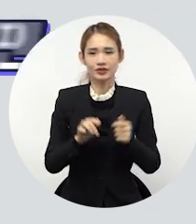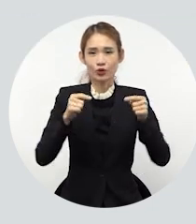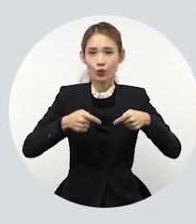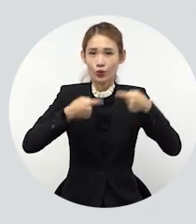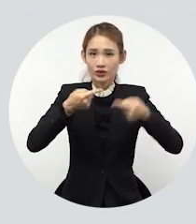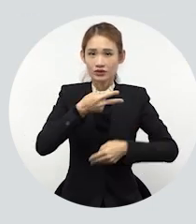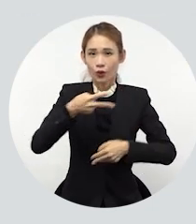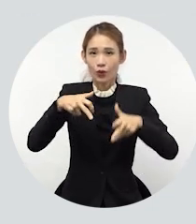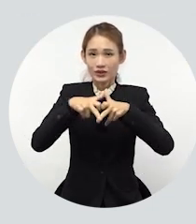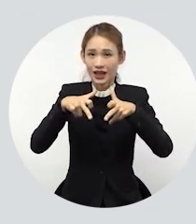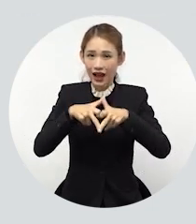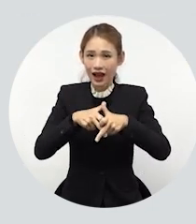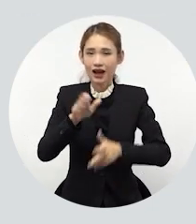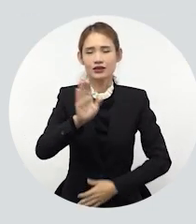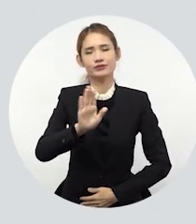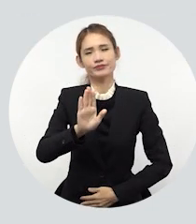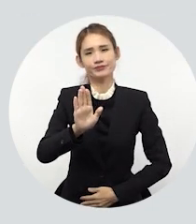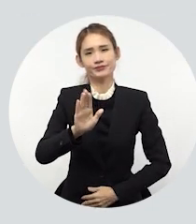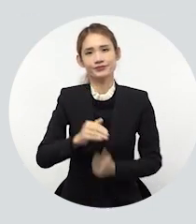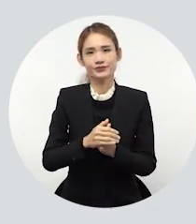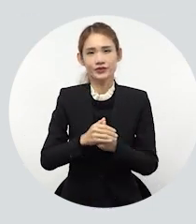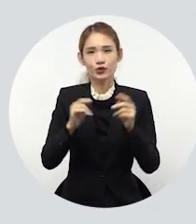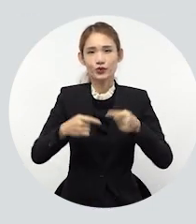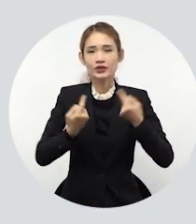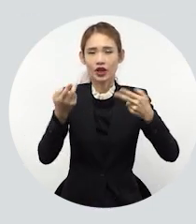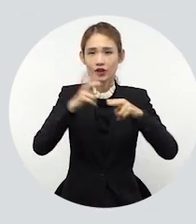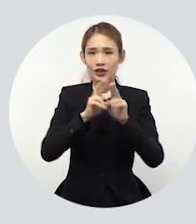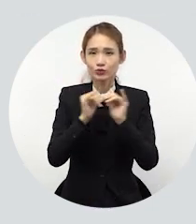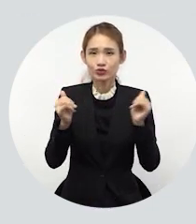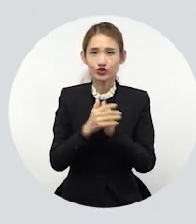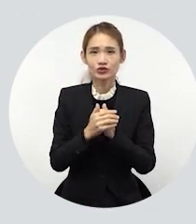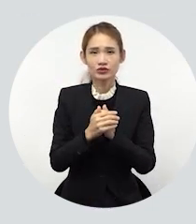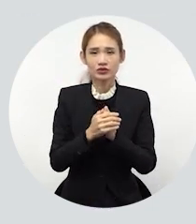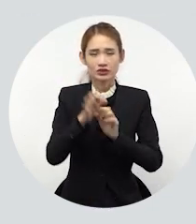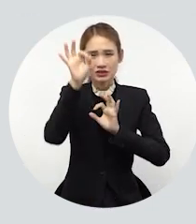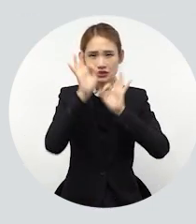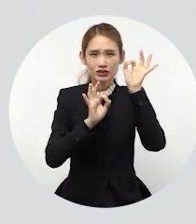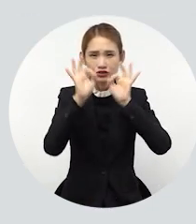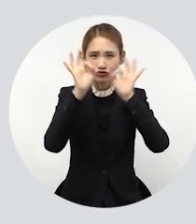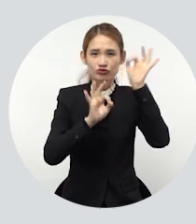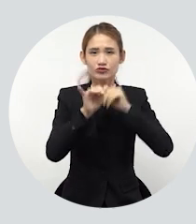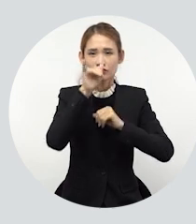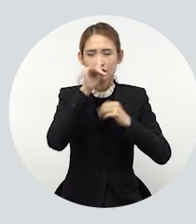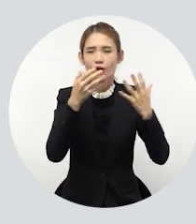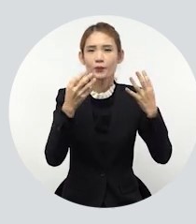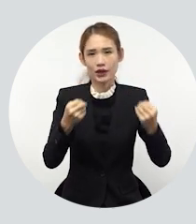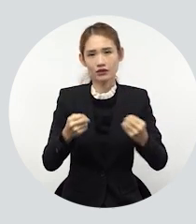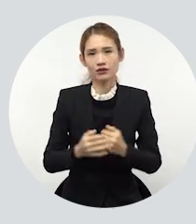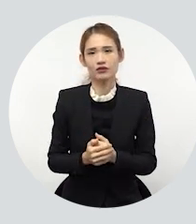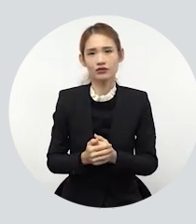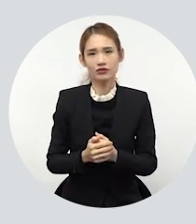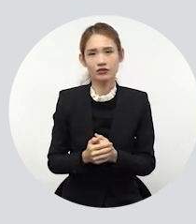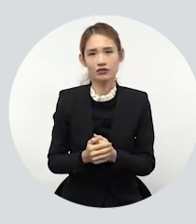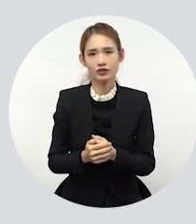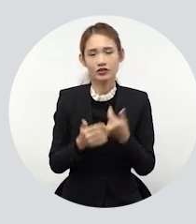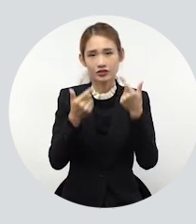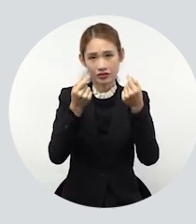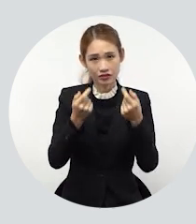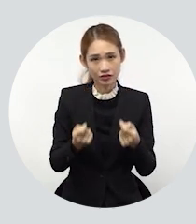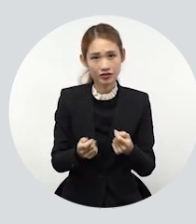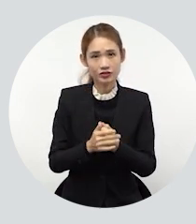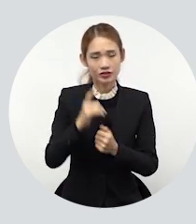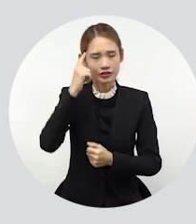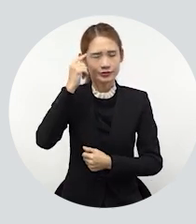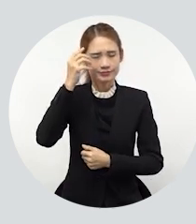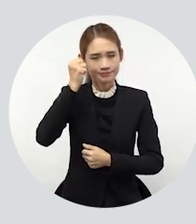그래서 휠체어 그 자체가 절대 아니다. 우리가 휠체어 타시는 분들을 그런 식으로 많이 좀 실수를 하는 게 사회에서 진짜 많잖아요. 네. 그래서